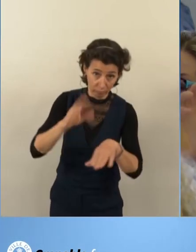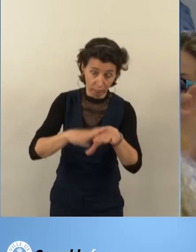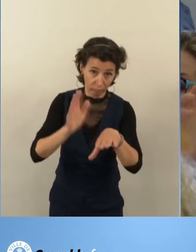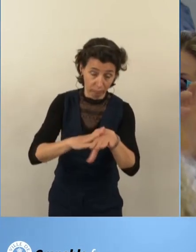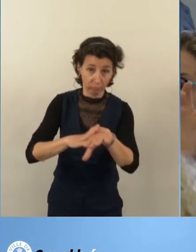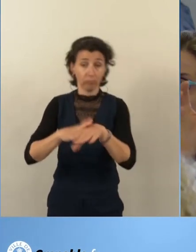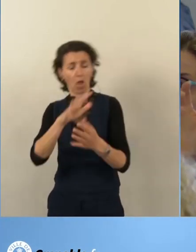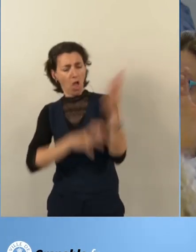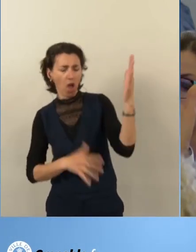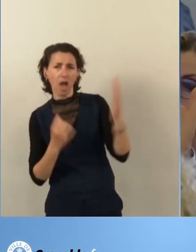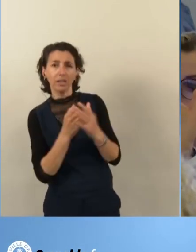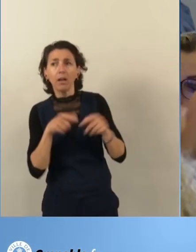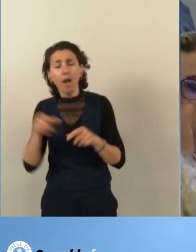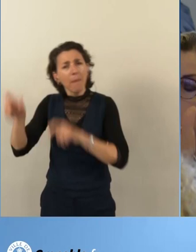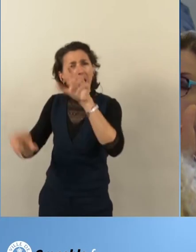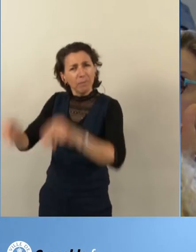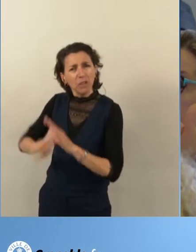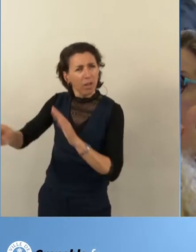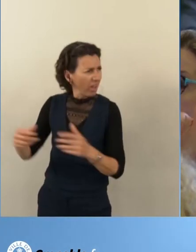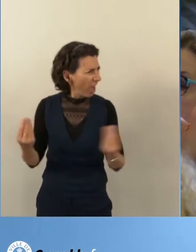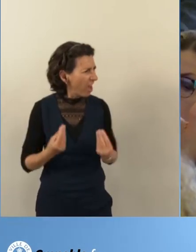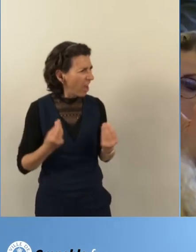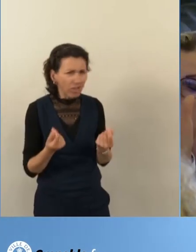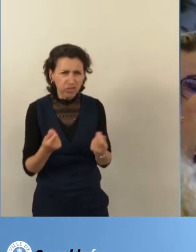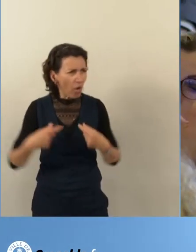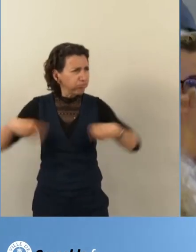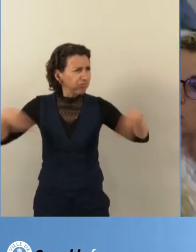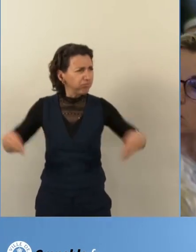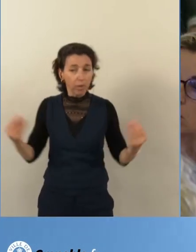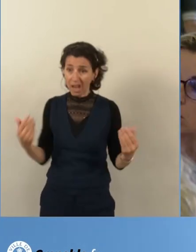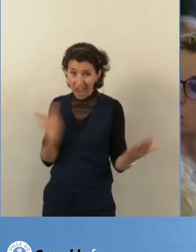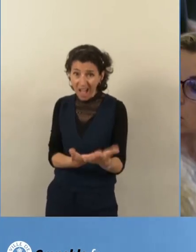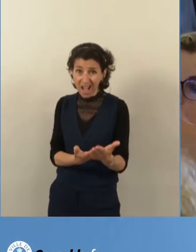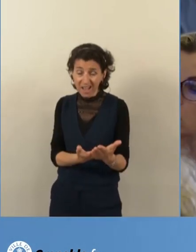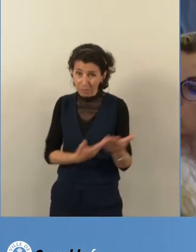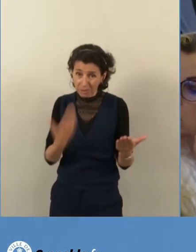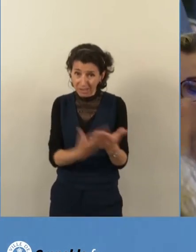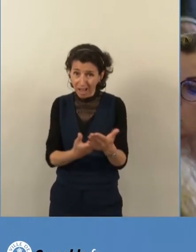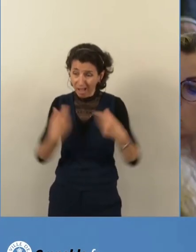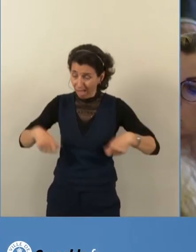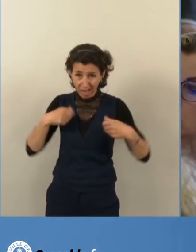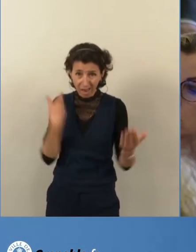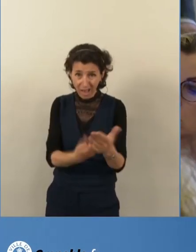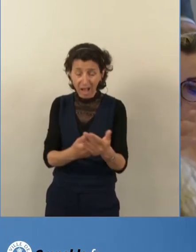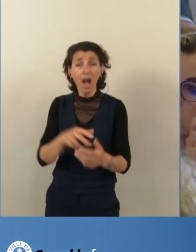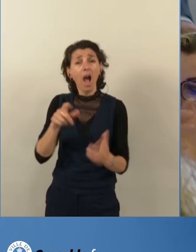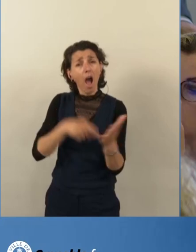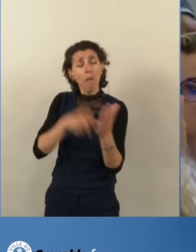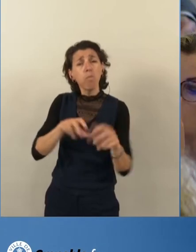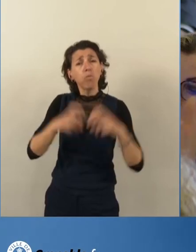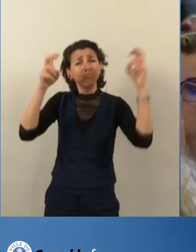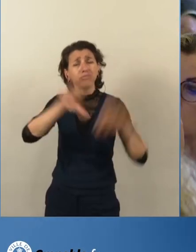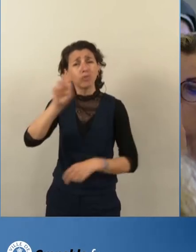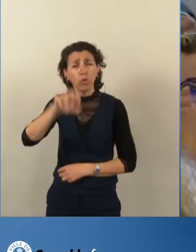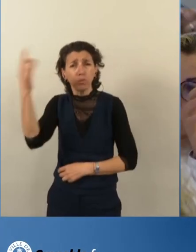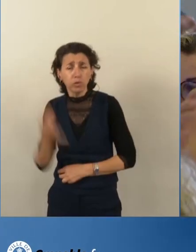les Grenoble nous disent mais où va l'argent mais il va là parce qu'ils disent pas on a 30 % de plus d'impôts on a des services qui se réduisent une ville qui